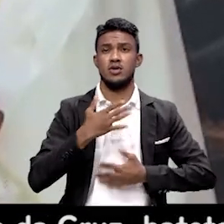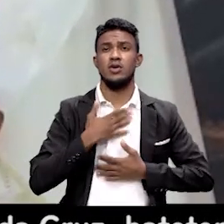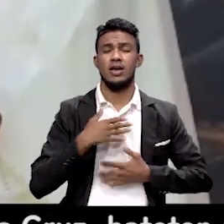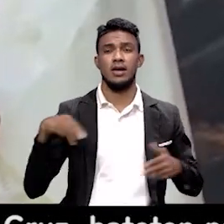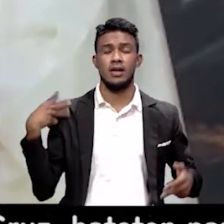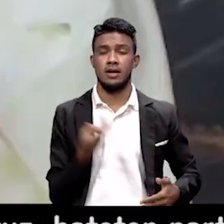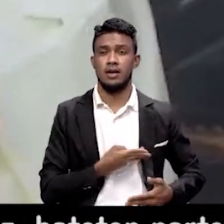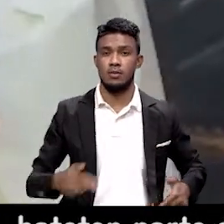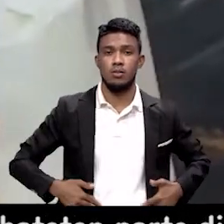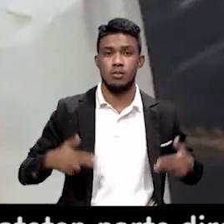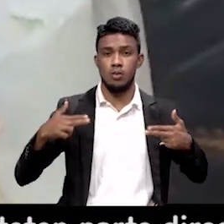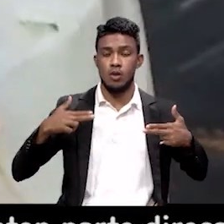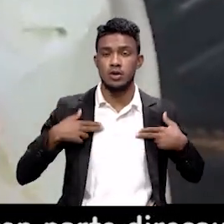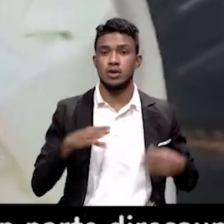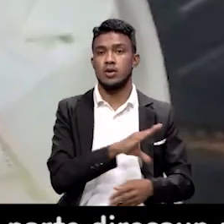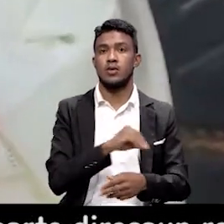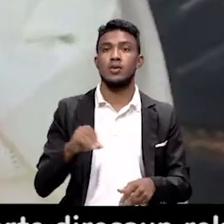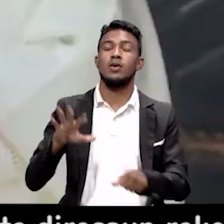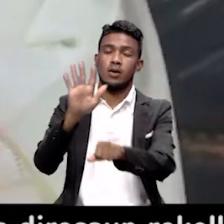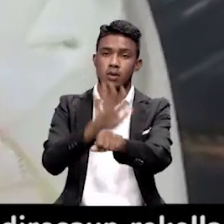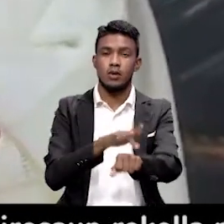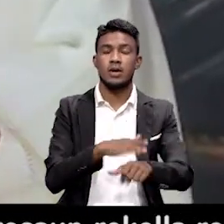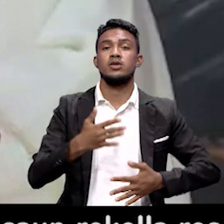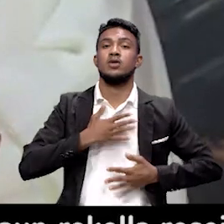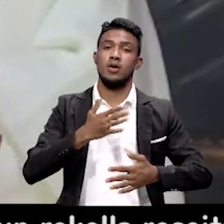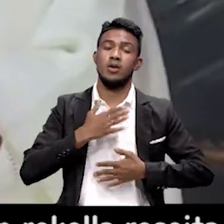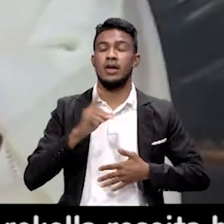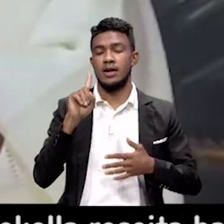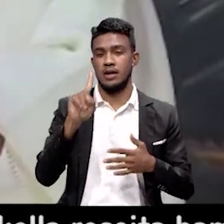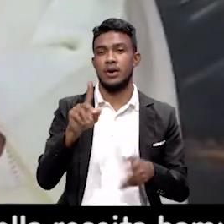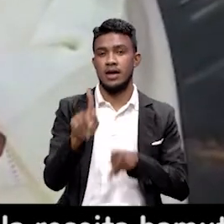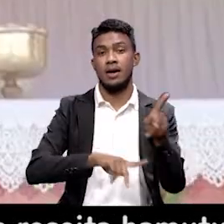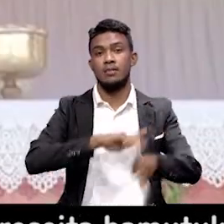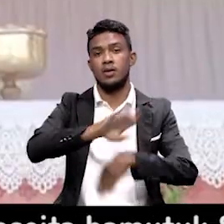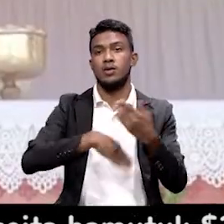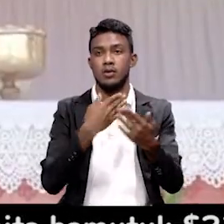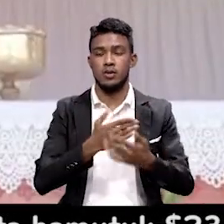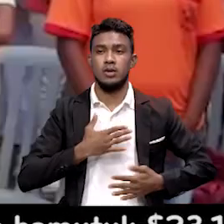moris. No ita se transmiti solo idane ba ema hotu.